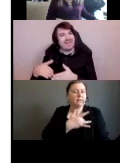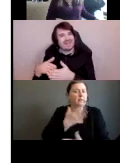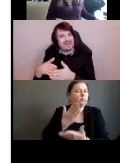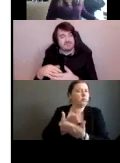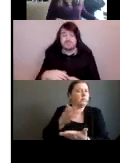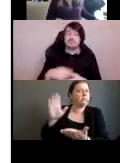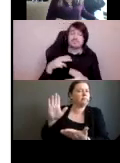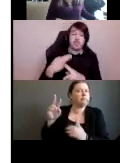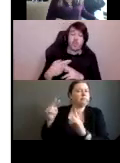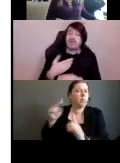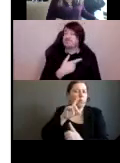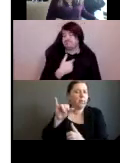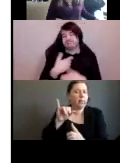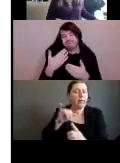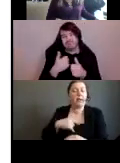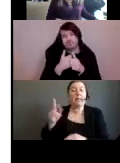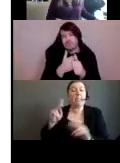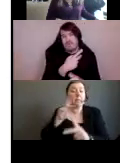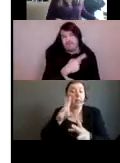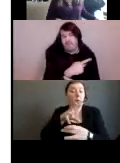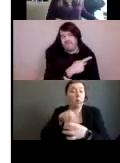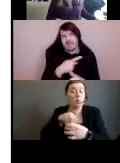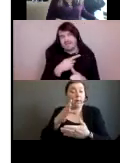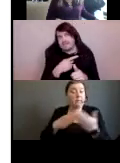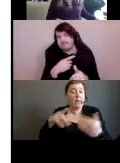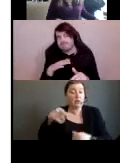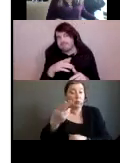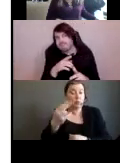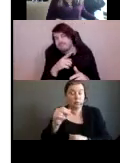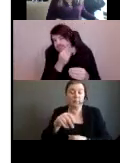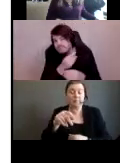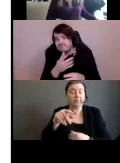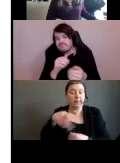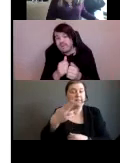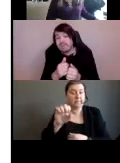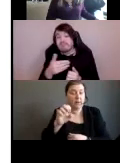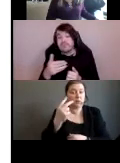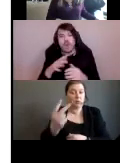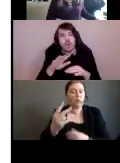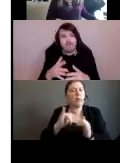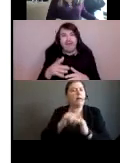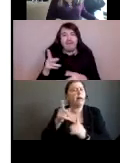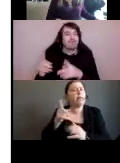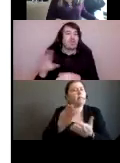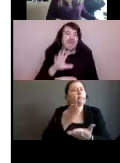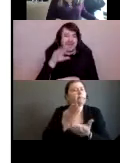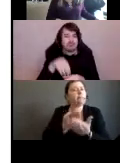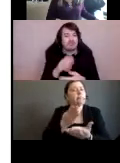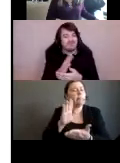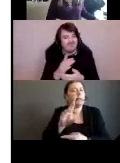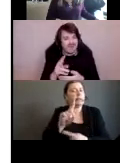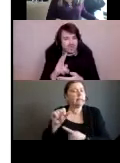province, à savoir comment les gens peuvent être inclus dans la phase 2 et comment ils peuvent